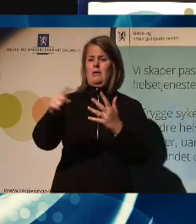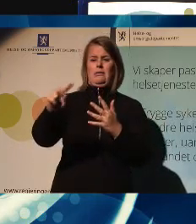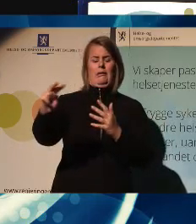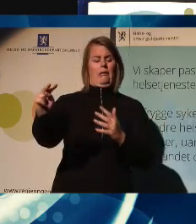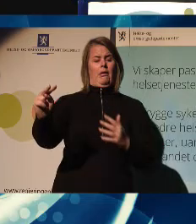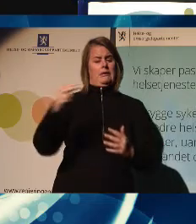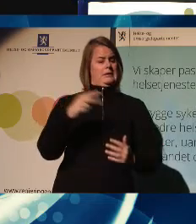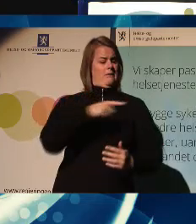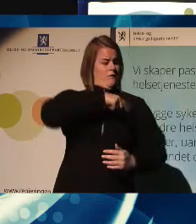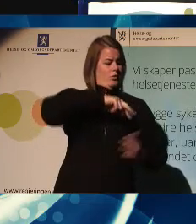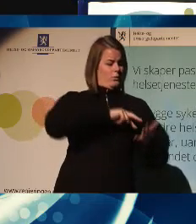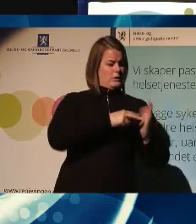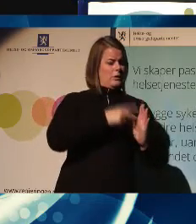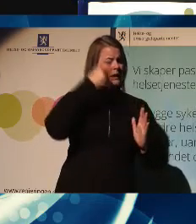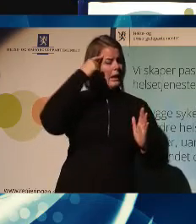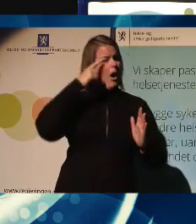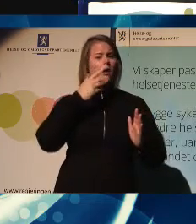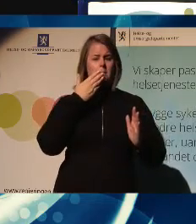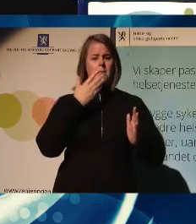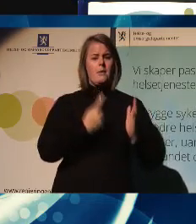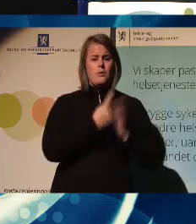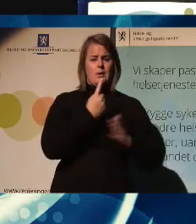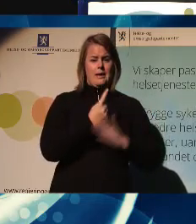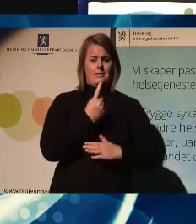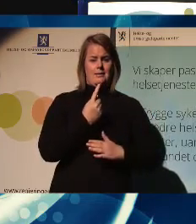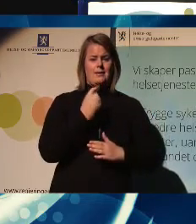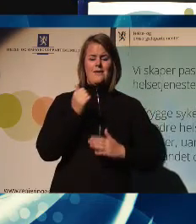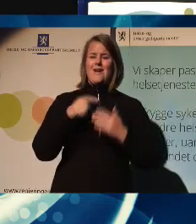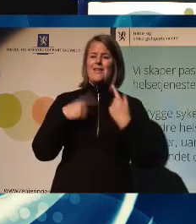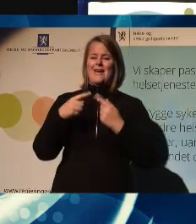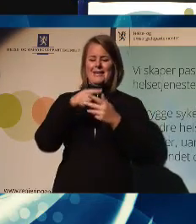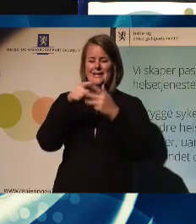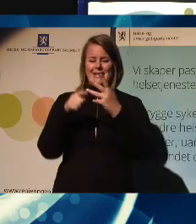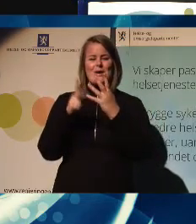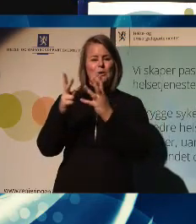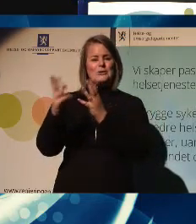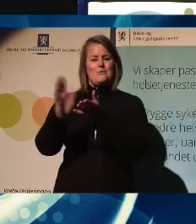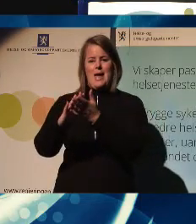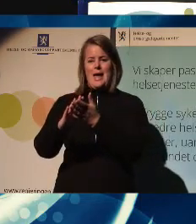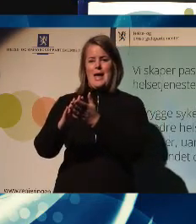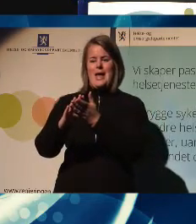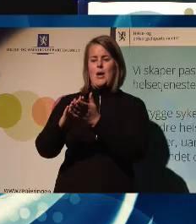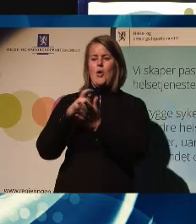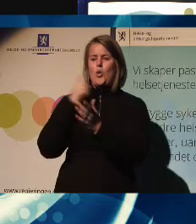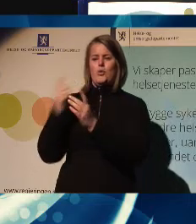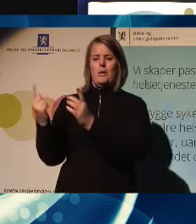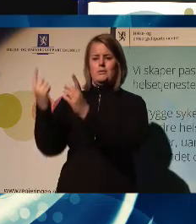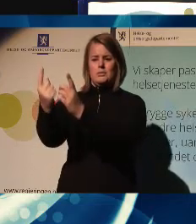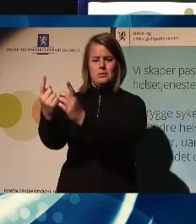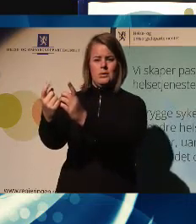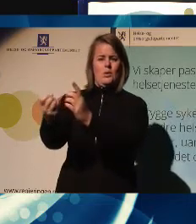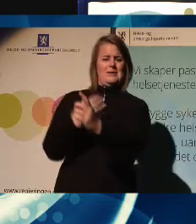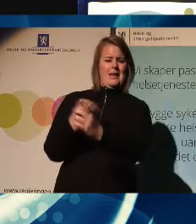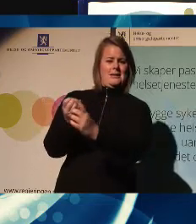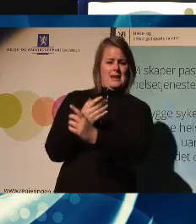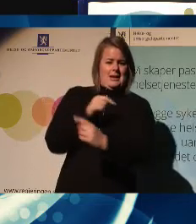som en gyllen mulighet. Så litt etter litt så hiver de seg på og med på å sende ungdom til